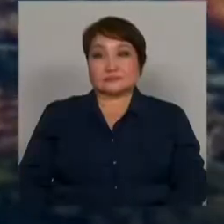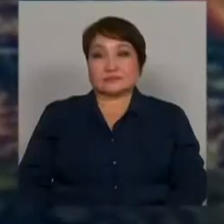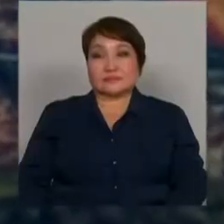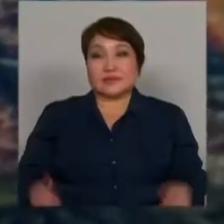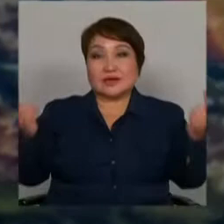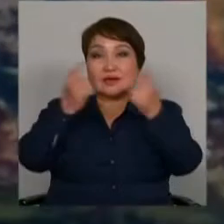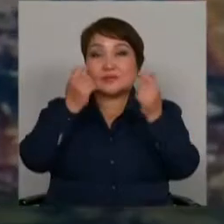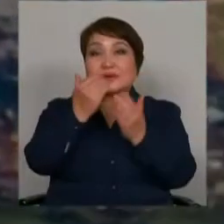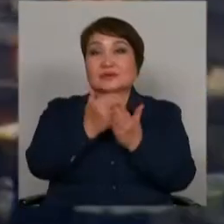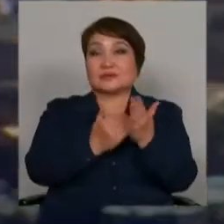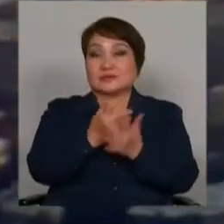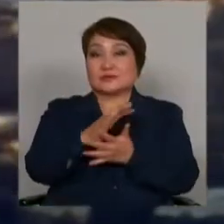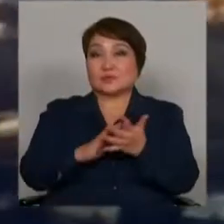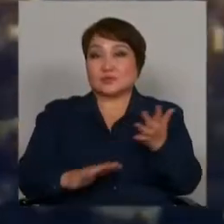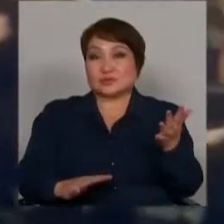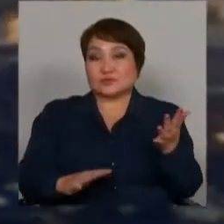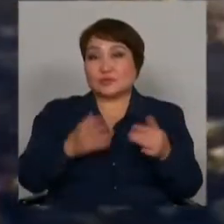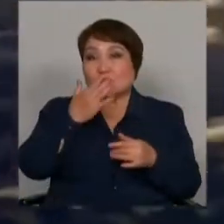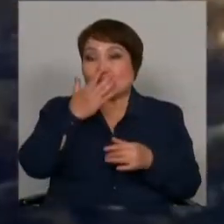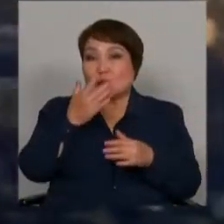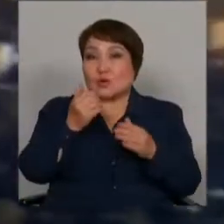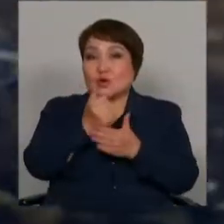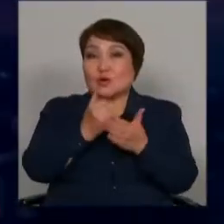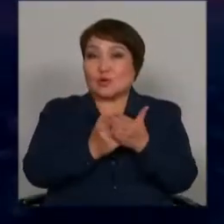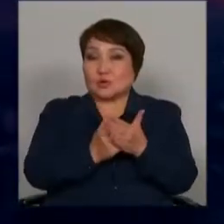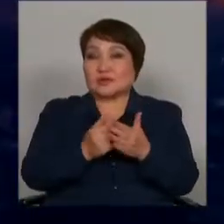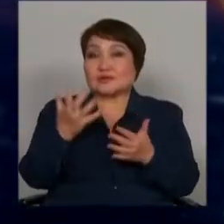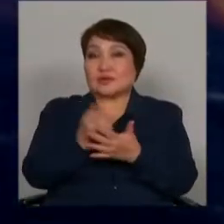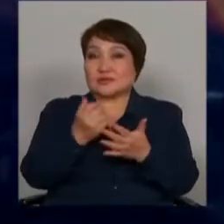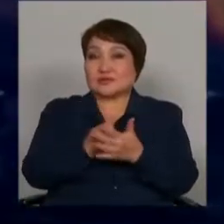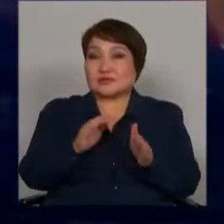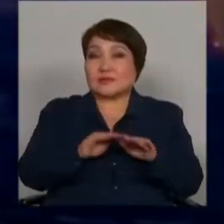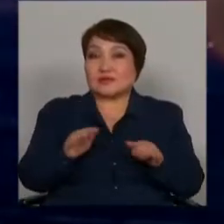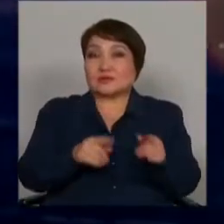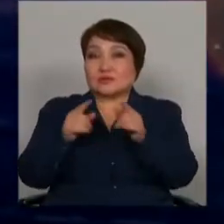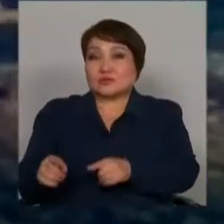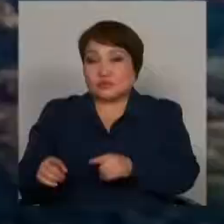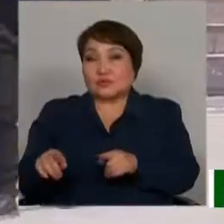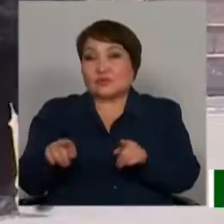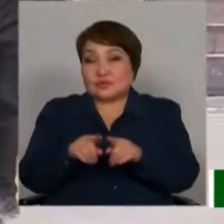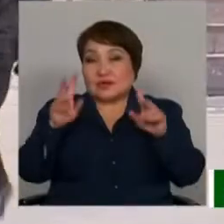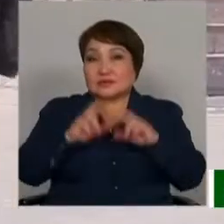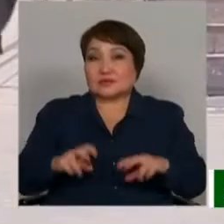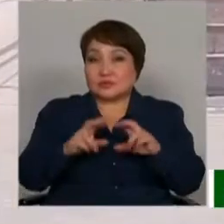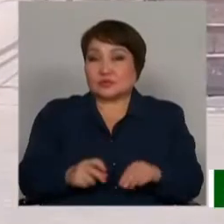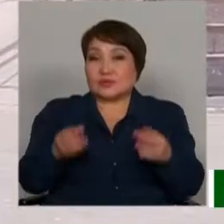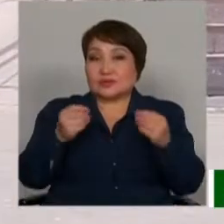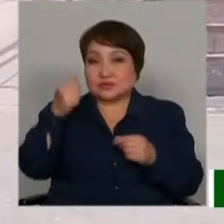Ақпарат легін одан әрі тізбектейміз. Ұлттық қор табысын балаларға аударудың тетіктері қарастырылып жатыр. Қаражат жылына бір